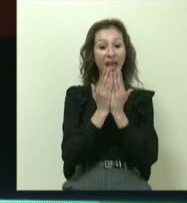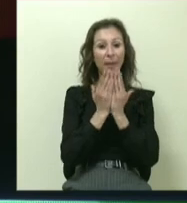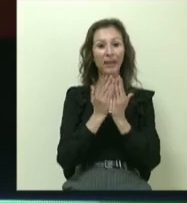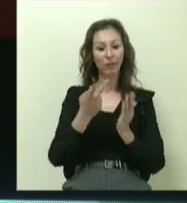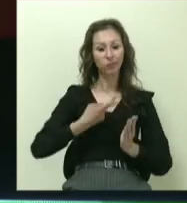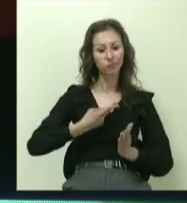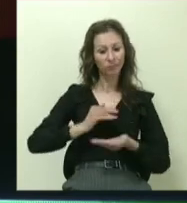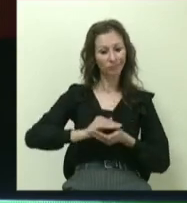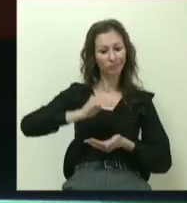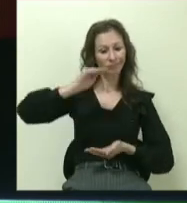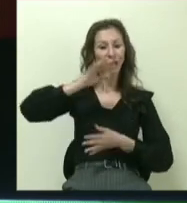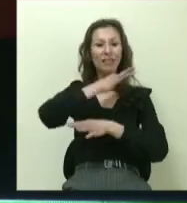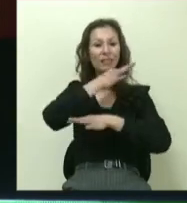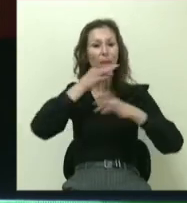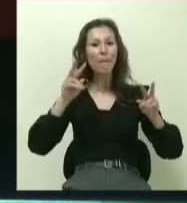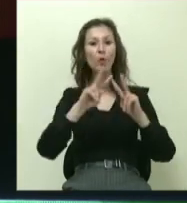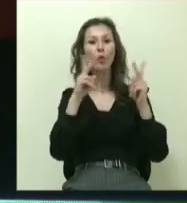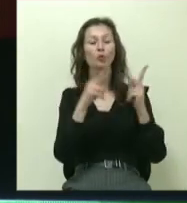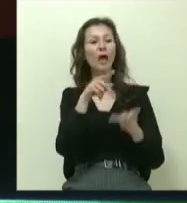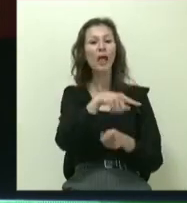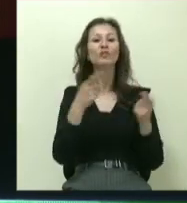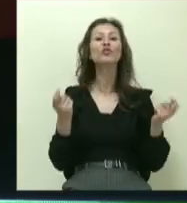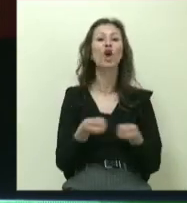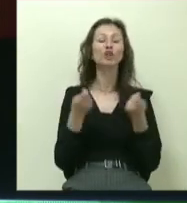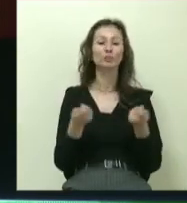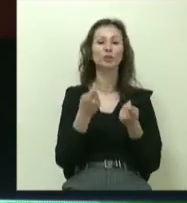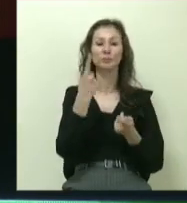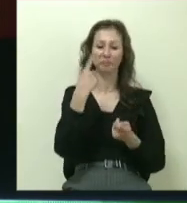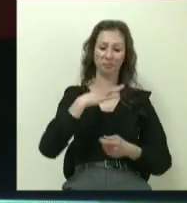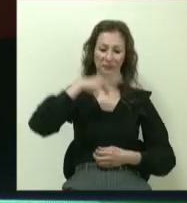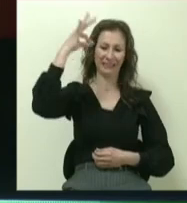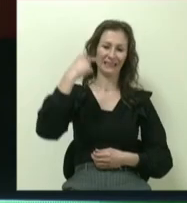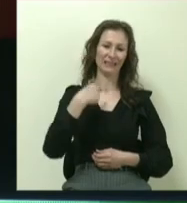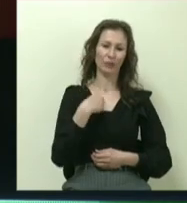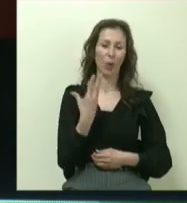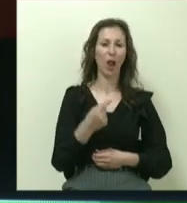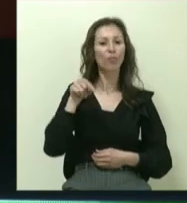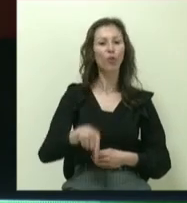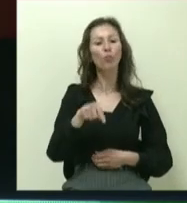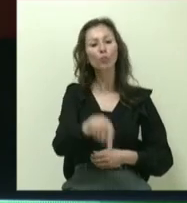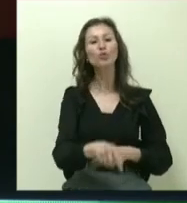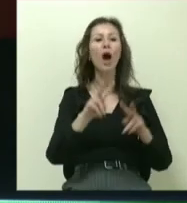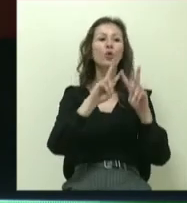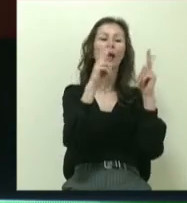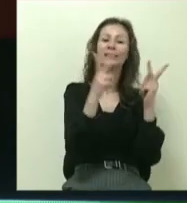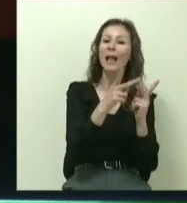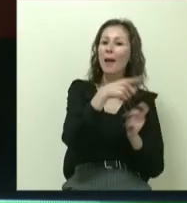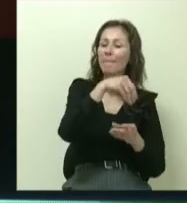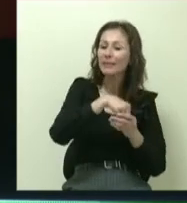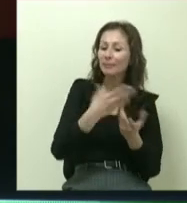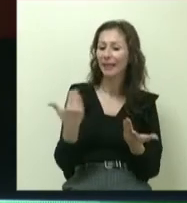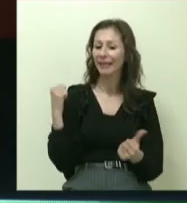hayatını neredeyse tamamını küreselleşme çalışmış birisi olarak bugün burada küreselleşmeyi